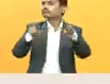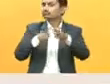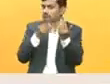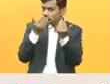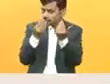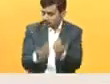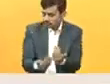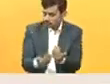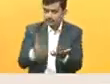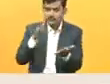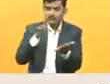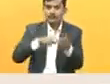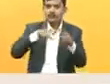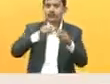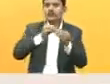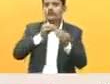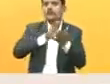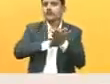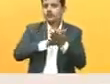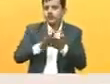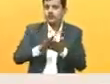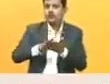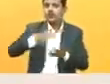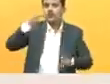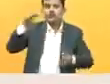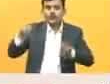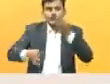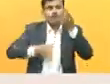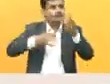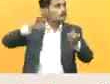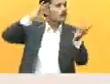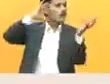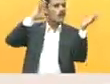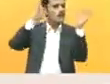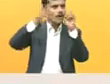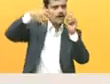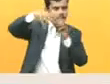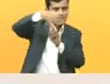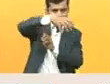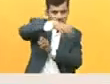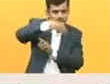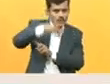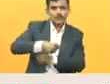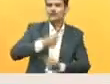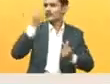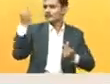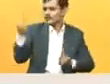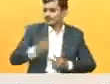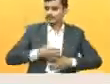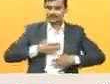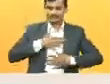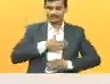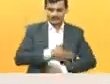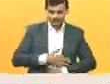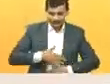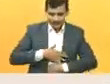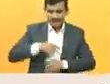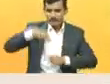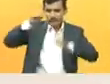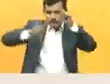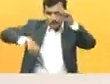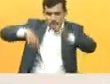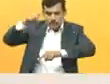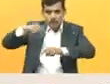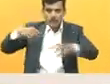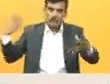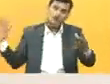बार कुंभ में कई दिव्य योग भी बन रहे हैं। कुंभ का ये उत्सव विविधता में एकता